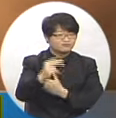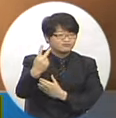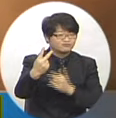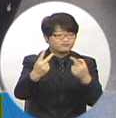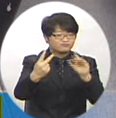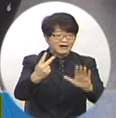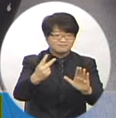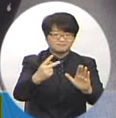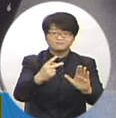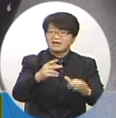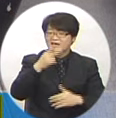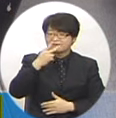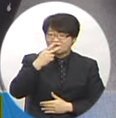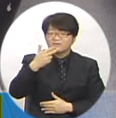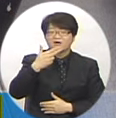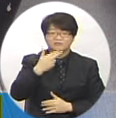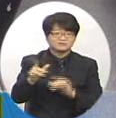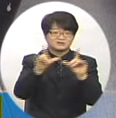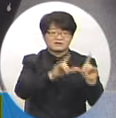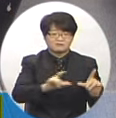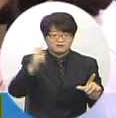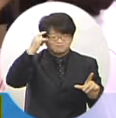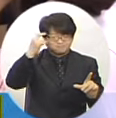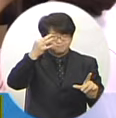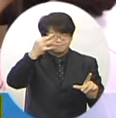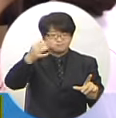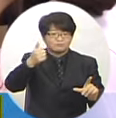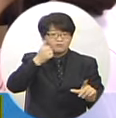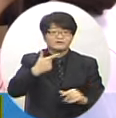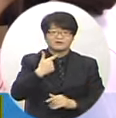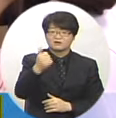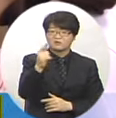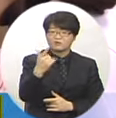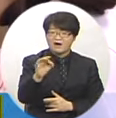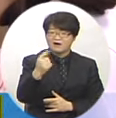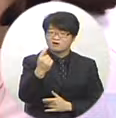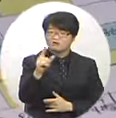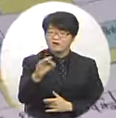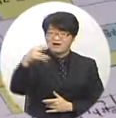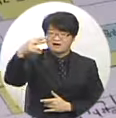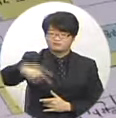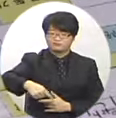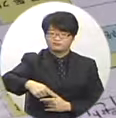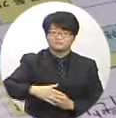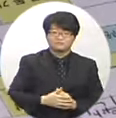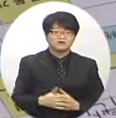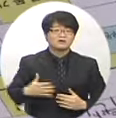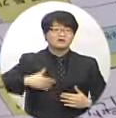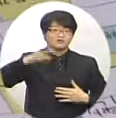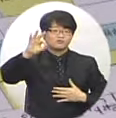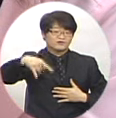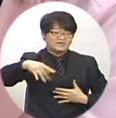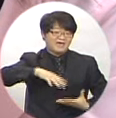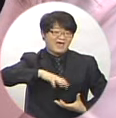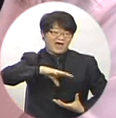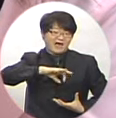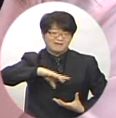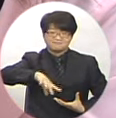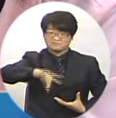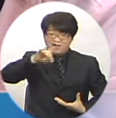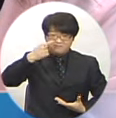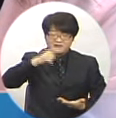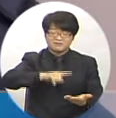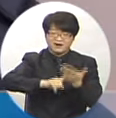갑까지. 담배 없는 생활은 상상할 수조차 없었던 황강수 씨. 위암 초기로 큰 수술을